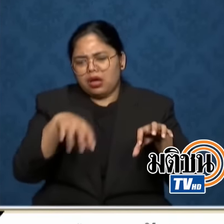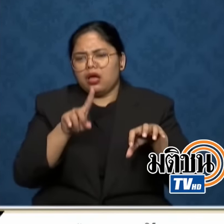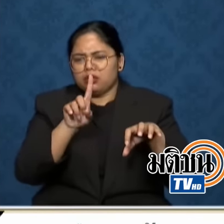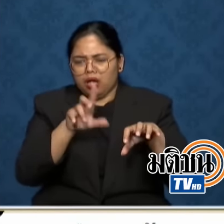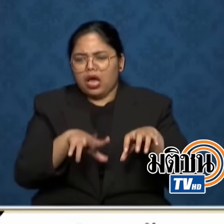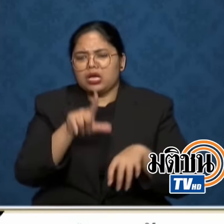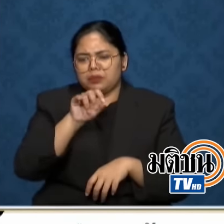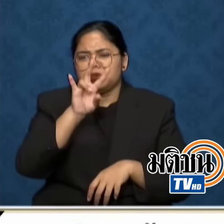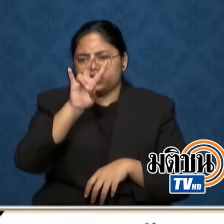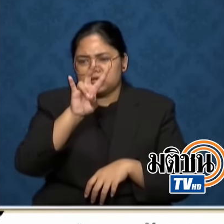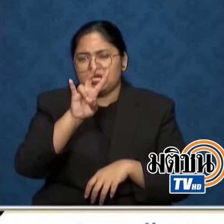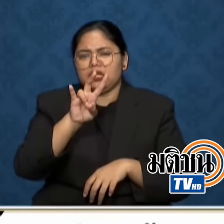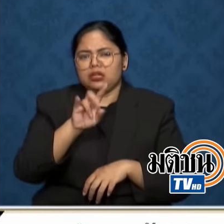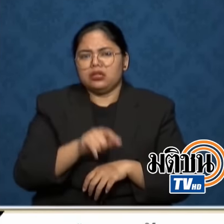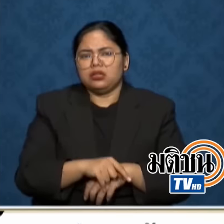าท